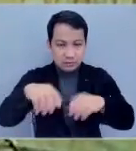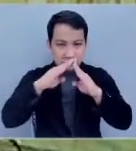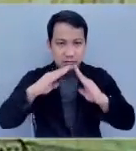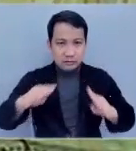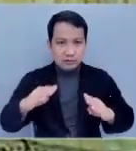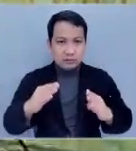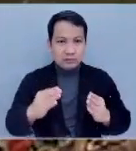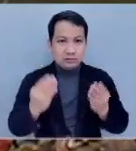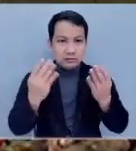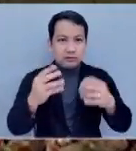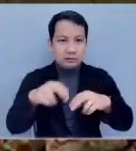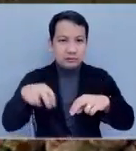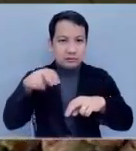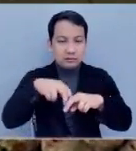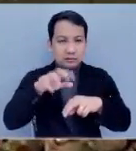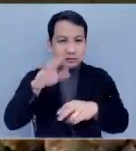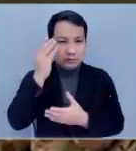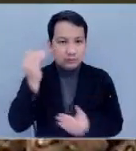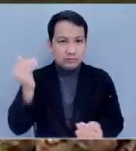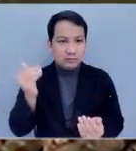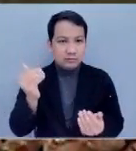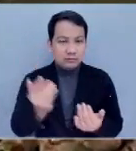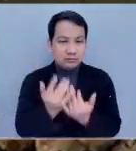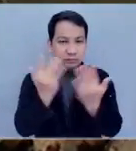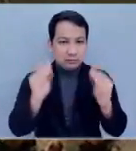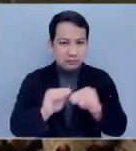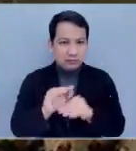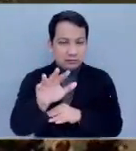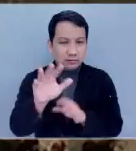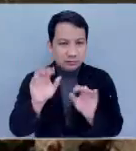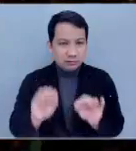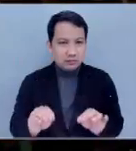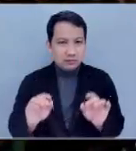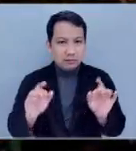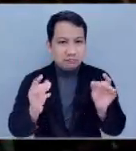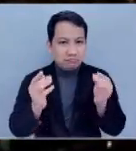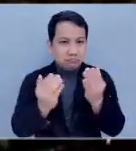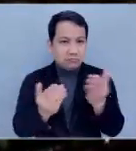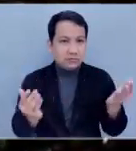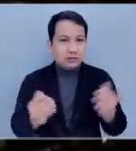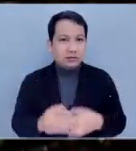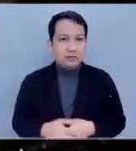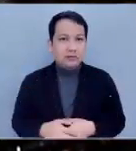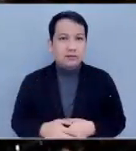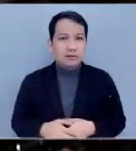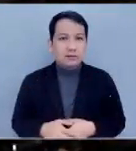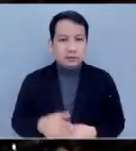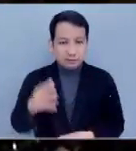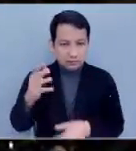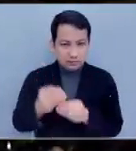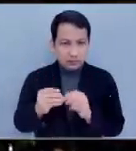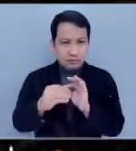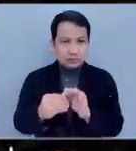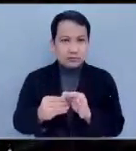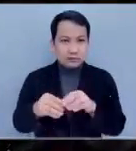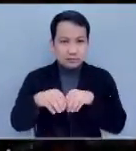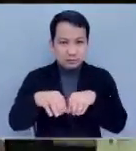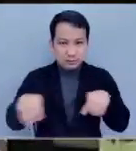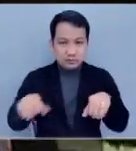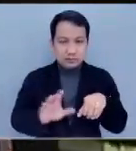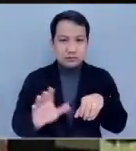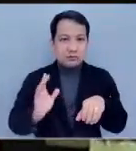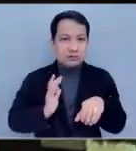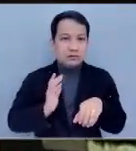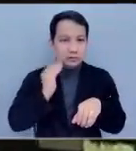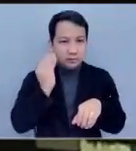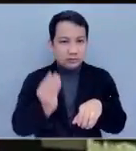sa bubong ang mga bumbero para mabugahan ng tubig ang nagngangalit na apoy dumagdag pa sa problema ang pagbara ng mga sasakyan sa kalsada